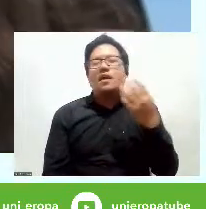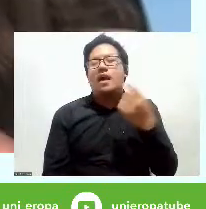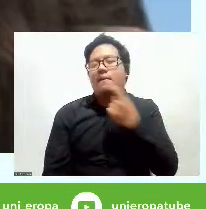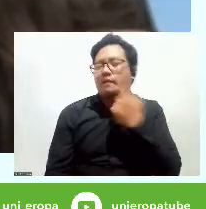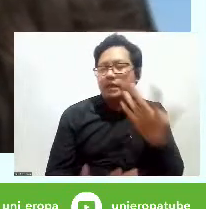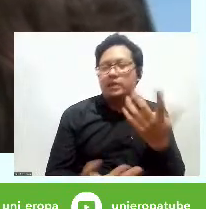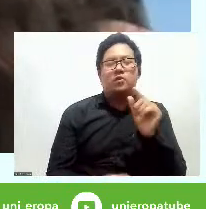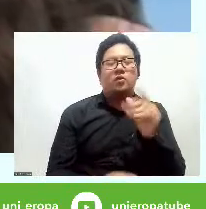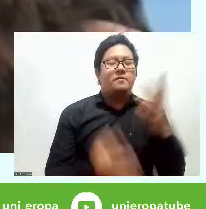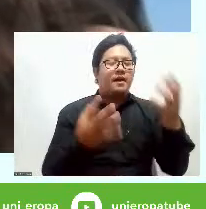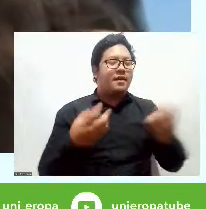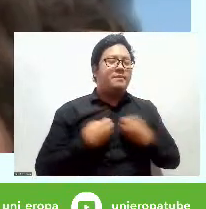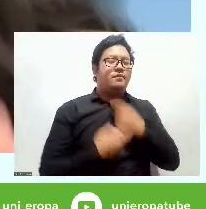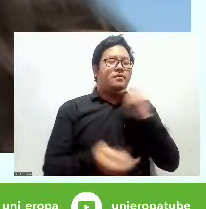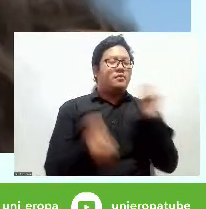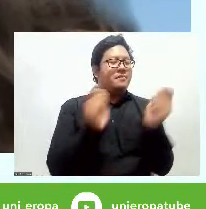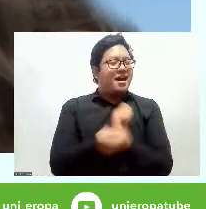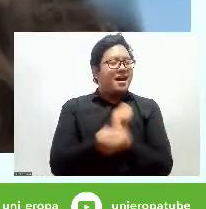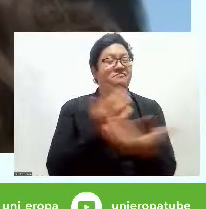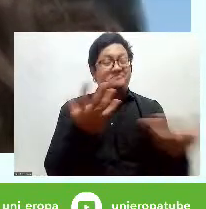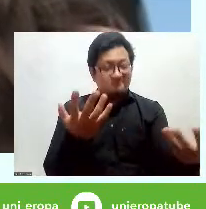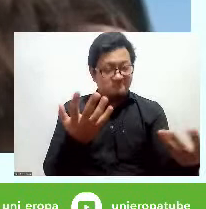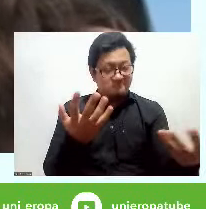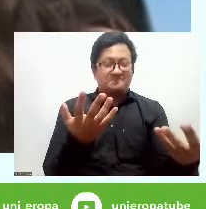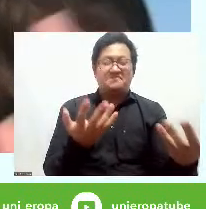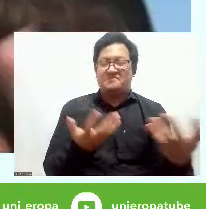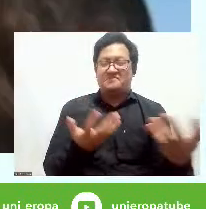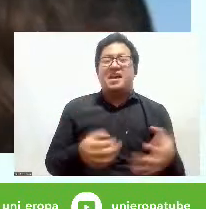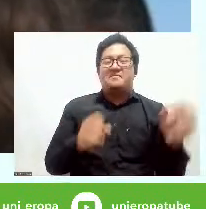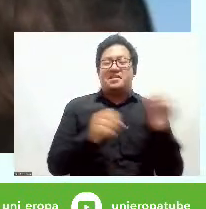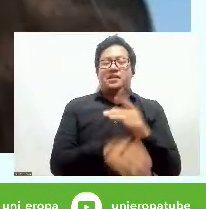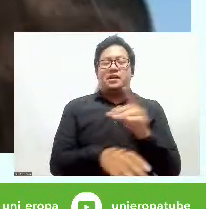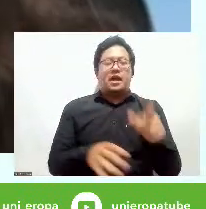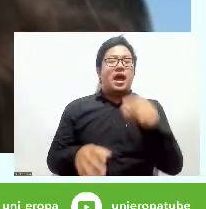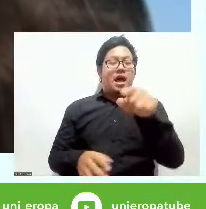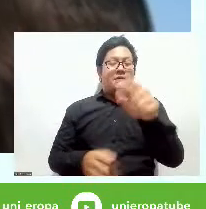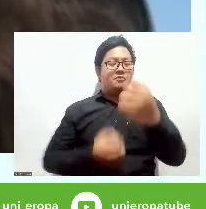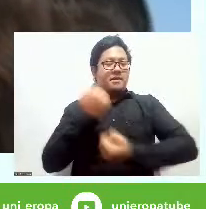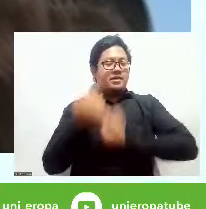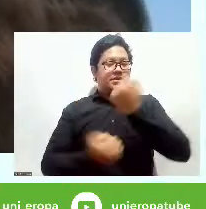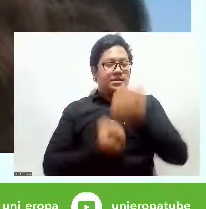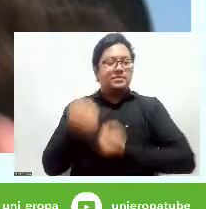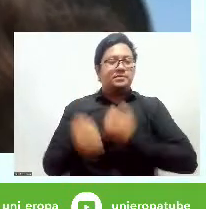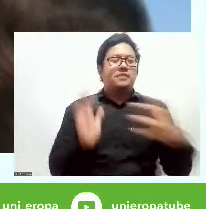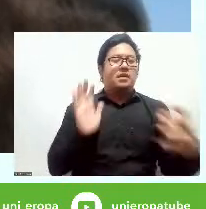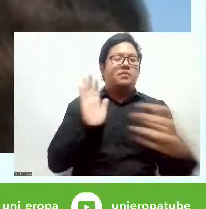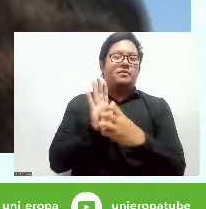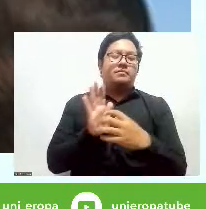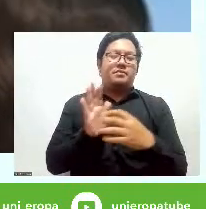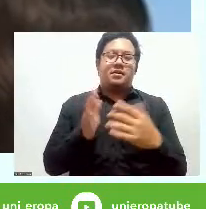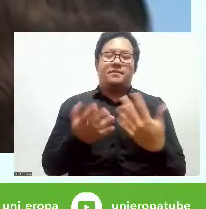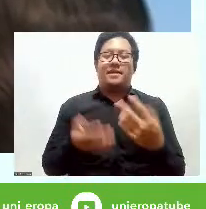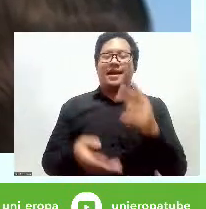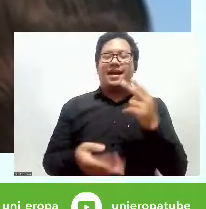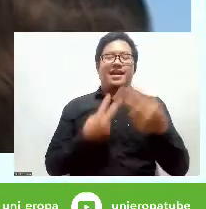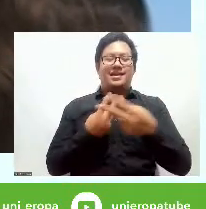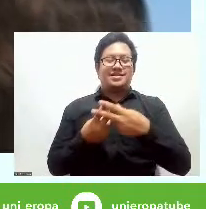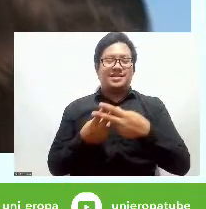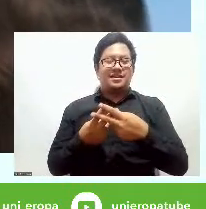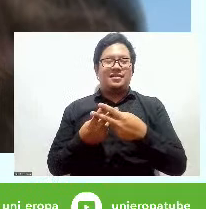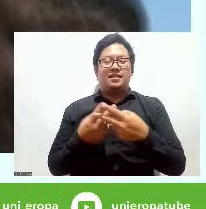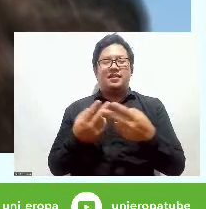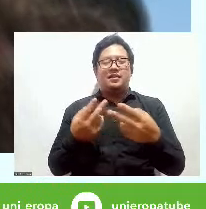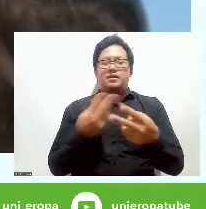jadi prakteknya share aksi kalian bisa dengan refleksi solder atau headset enjoy lain ya karena banyak banget